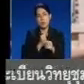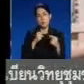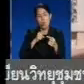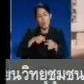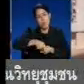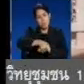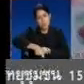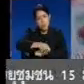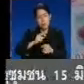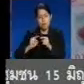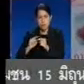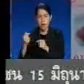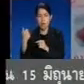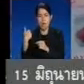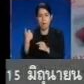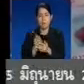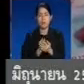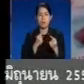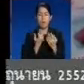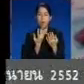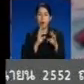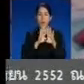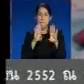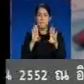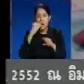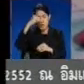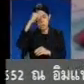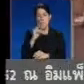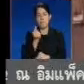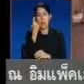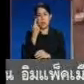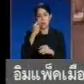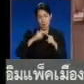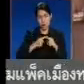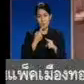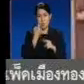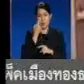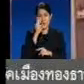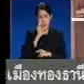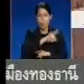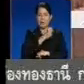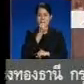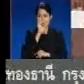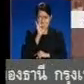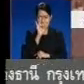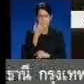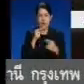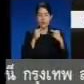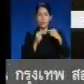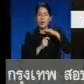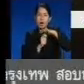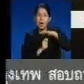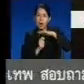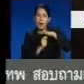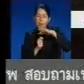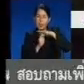ถึงของเล่นและสนามเด็กเล่นโดยจะเปิดเรียนอีกครั้งในวันที่17มิถุนายนนี้ขณะที่เด็กๆชั้นอนุบาลของโรงเรียนเทศบาลเมือง